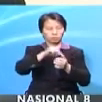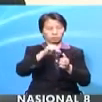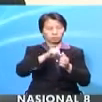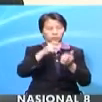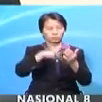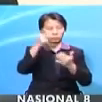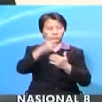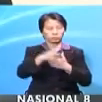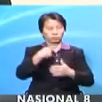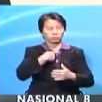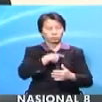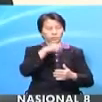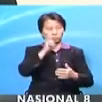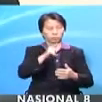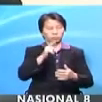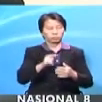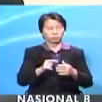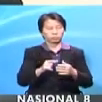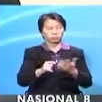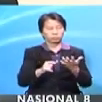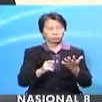kita bahwa